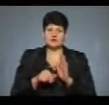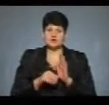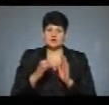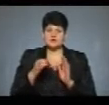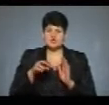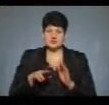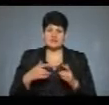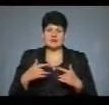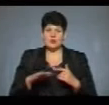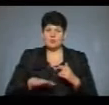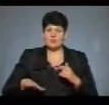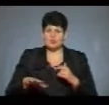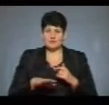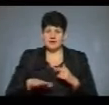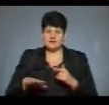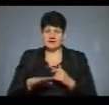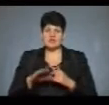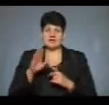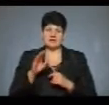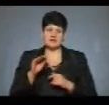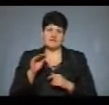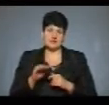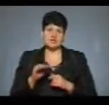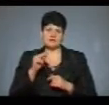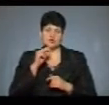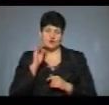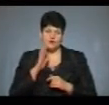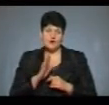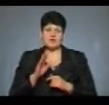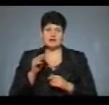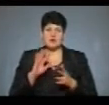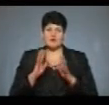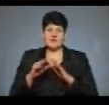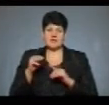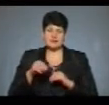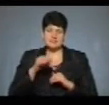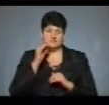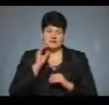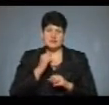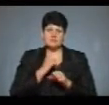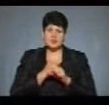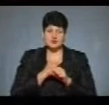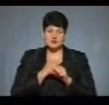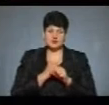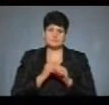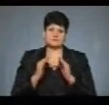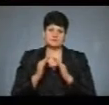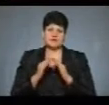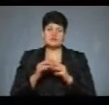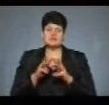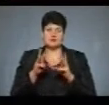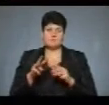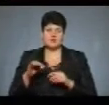на театральному майдані, у сквері В'ячеслава Чорновола та на бульварі Тараса Шевченка. У містечку працюють резиденція Святого Миколая,